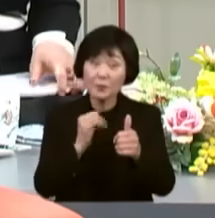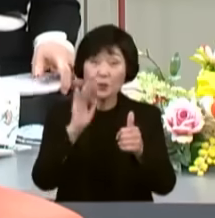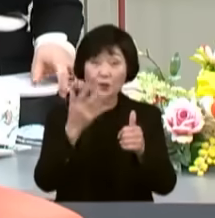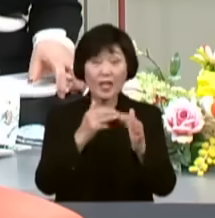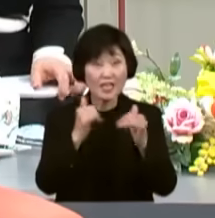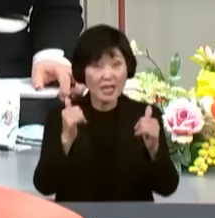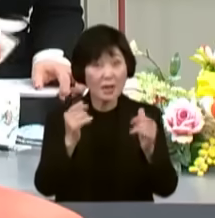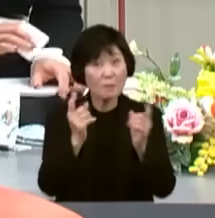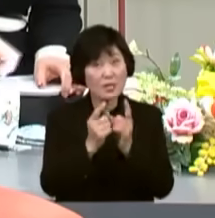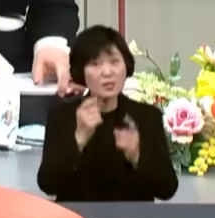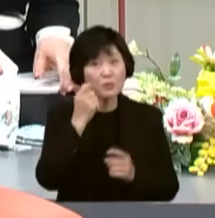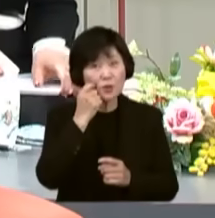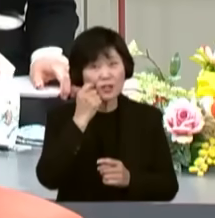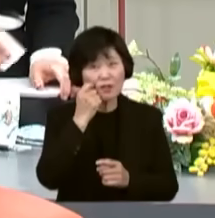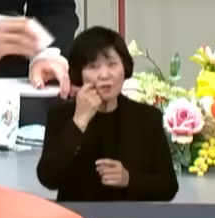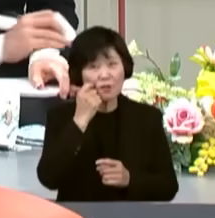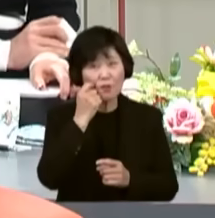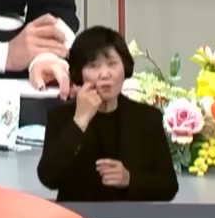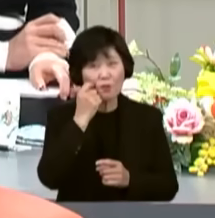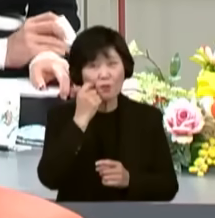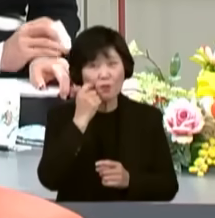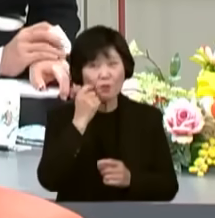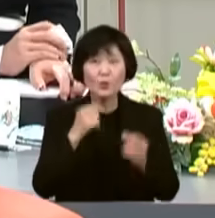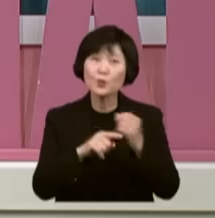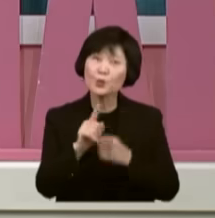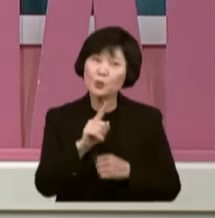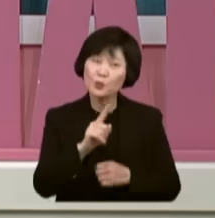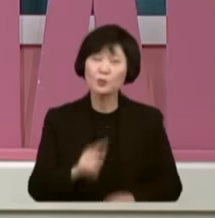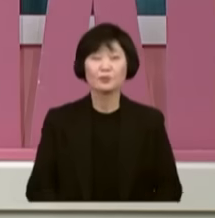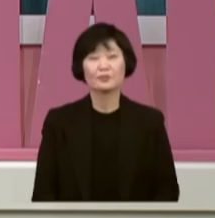누구한테 못 줄 것 같아서 그러시는 것 같아. 나는